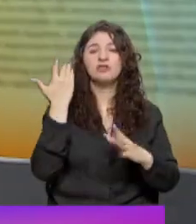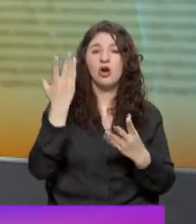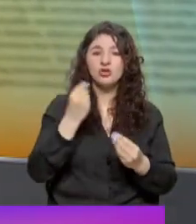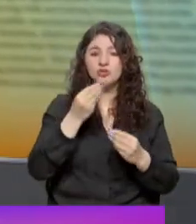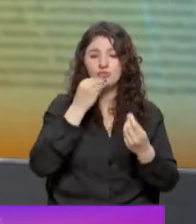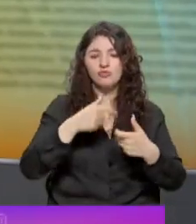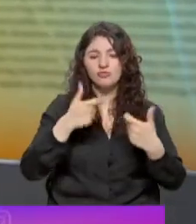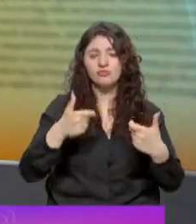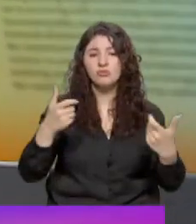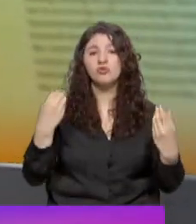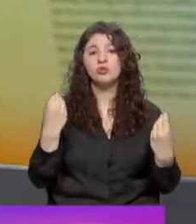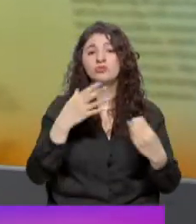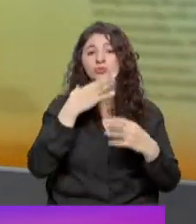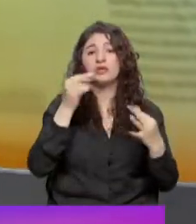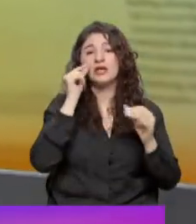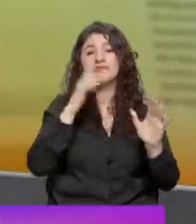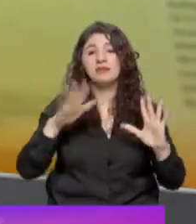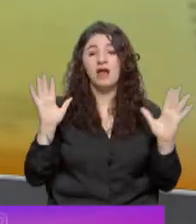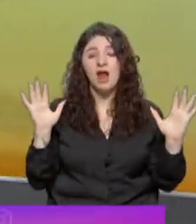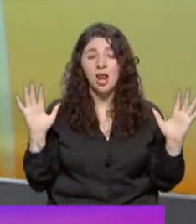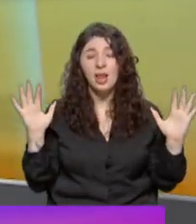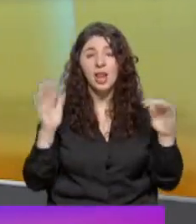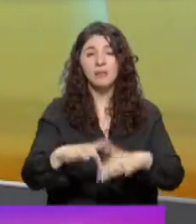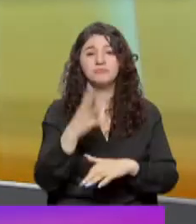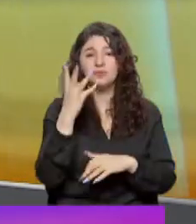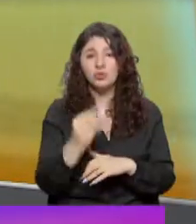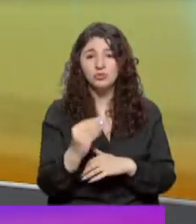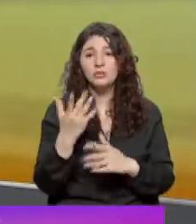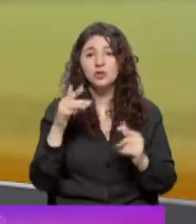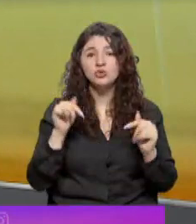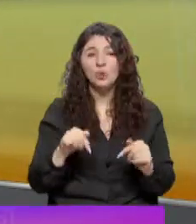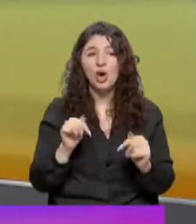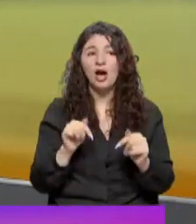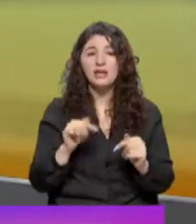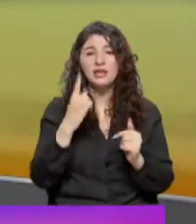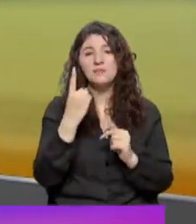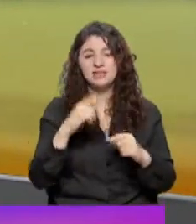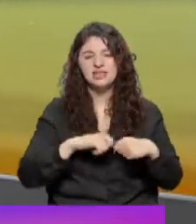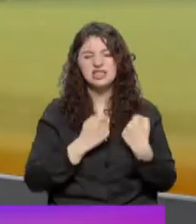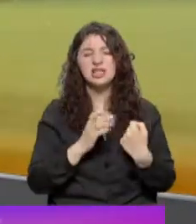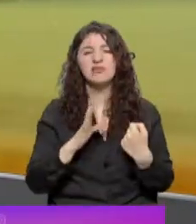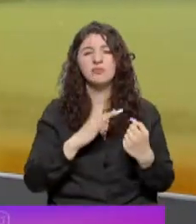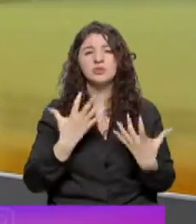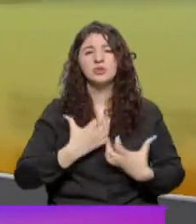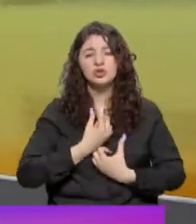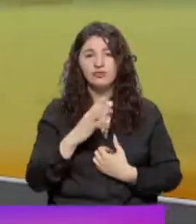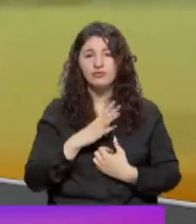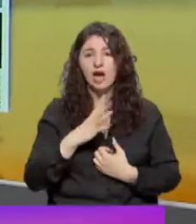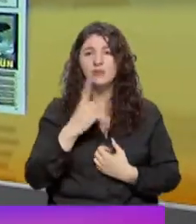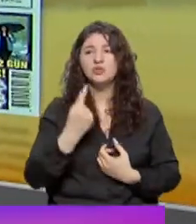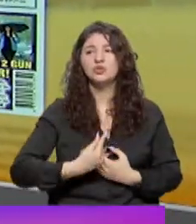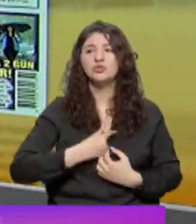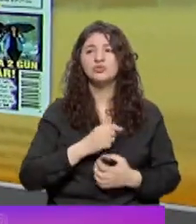Eskiden olsa sofralarımız güzel mutlu insanlarla dolar taşardı Ama şu anda Hadi bir kırgınlık var bir Hüsran var